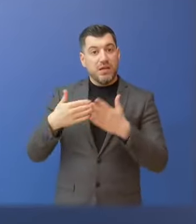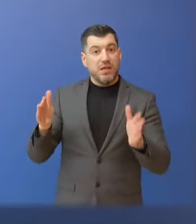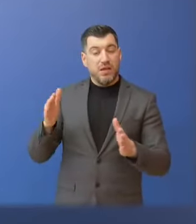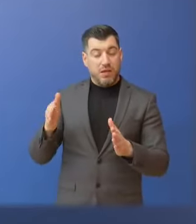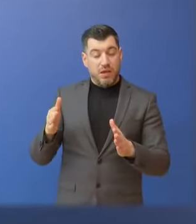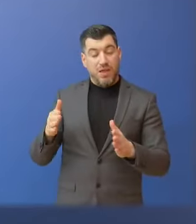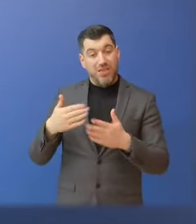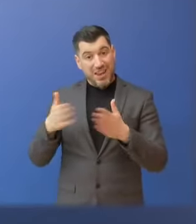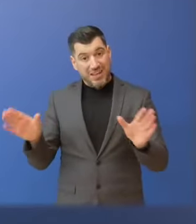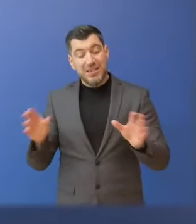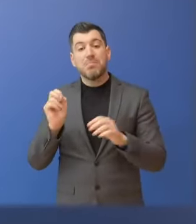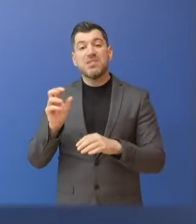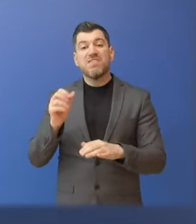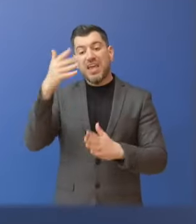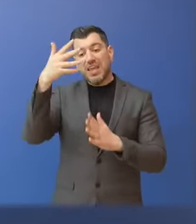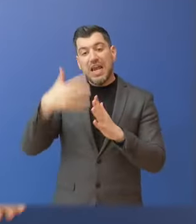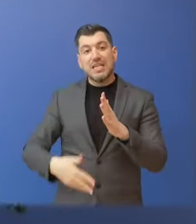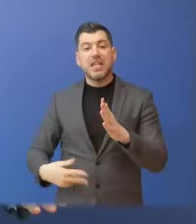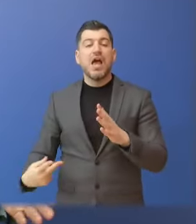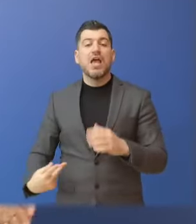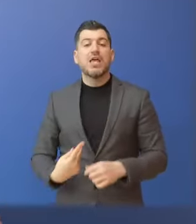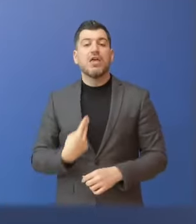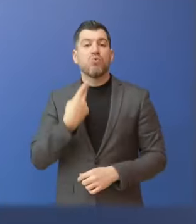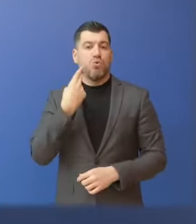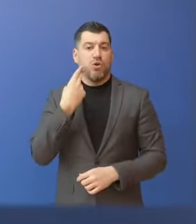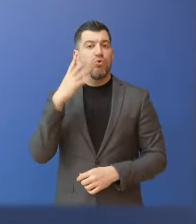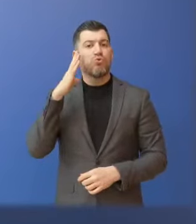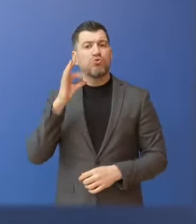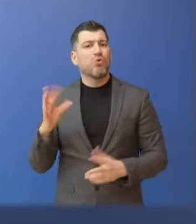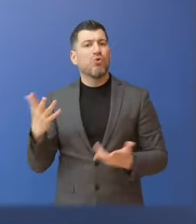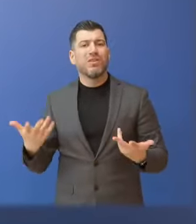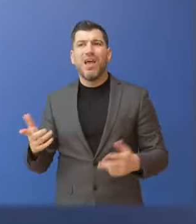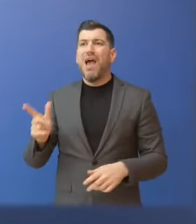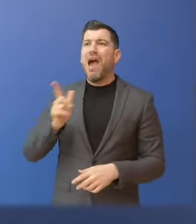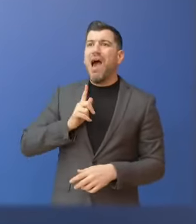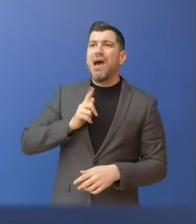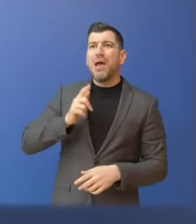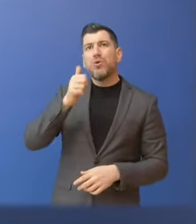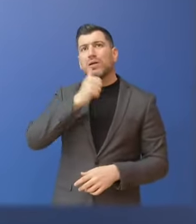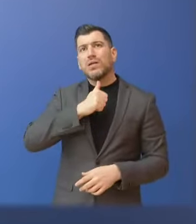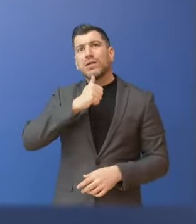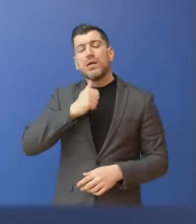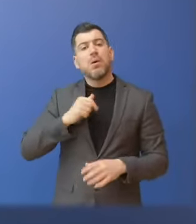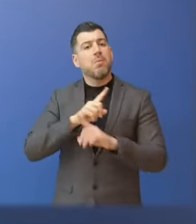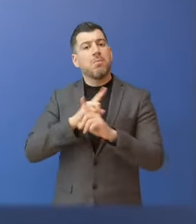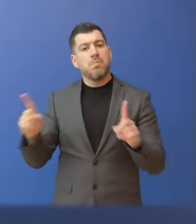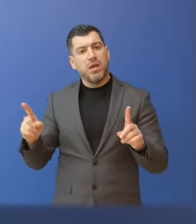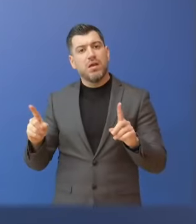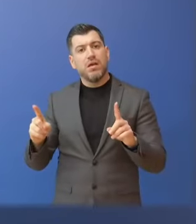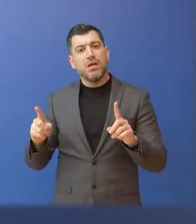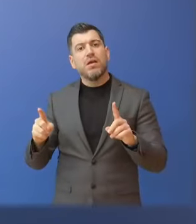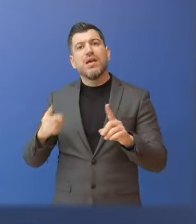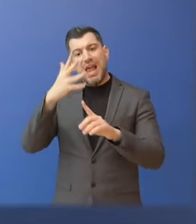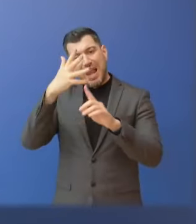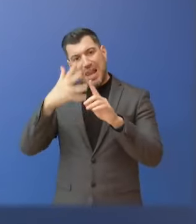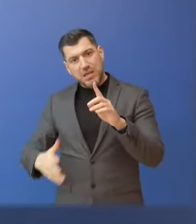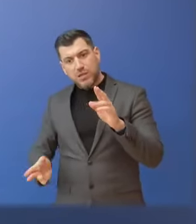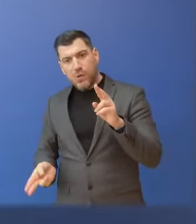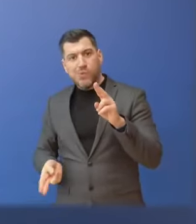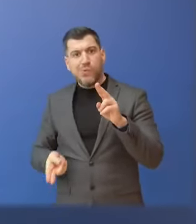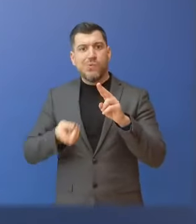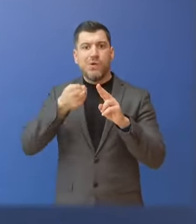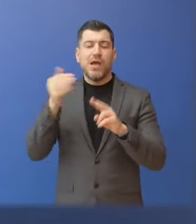λίστας χειρουργείων με στόχο τη μείωση του χρόνου αναμονής των ασθενών η ενιαία ψηφιακή λίστα χειρουργείων αποτελεί το ψηφιακό σύστημα